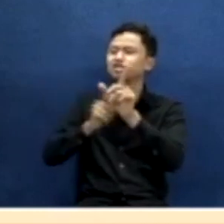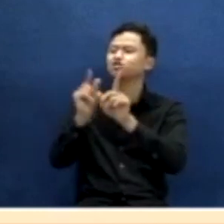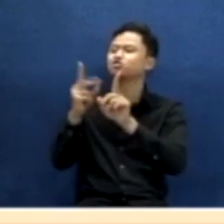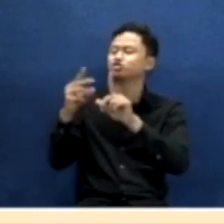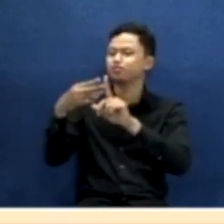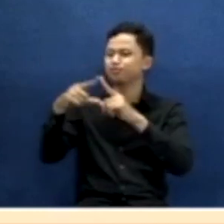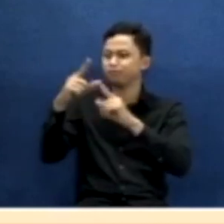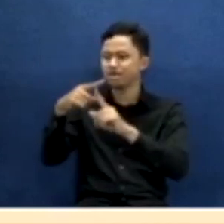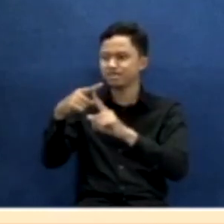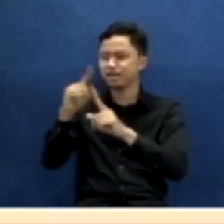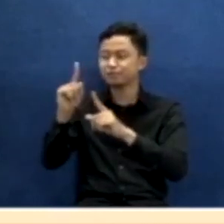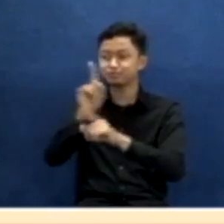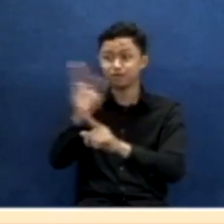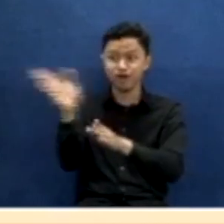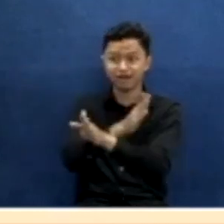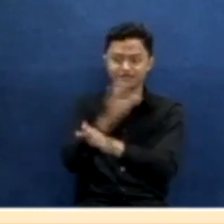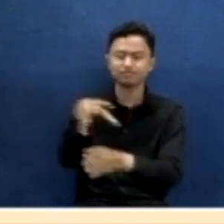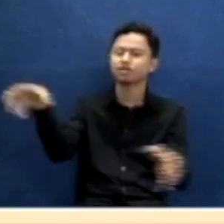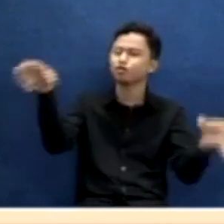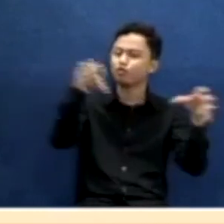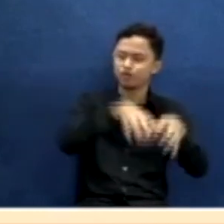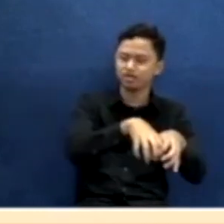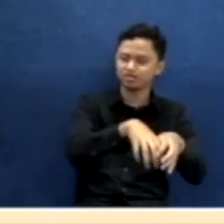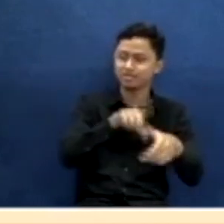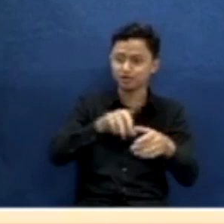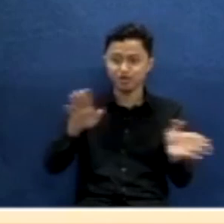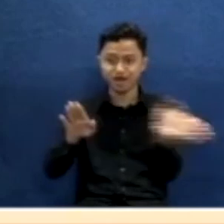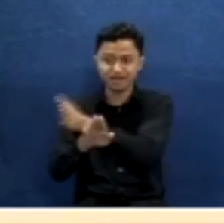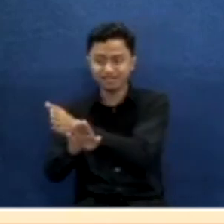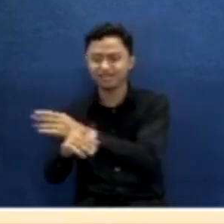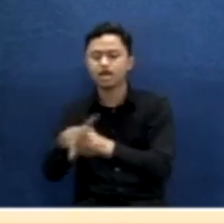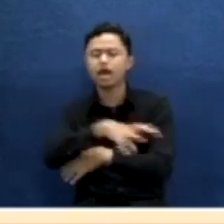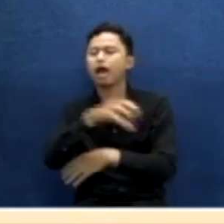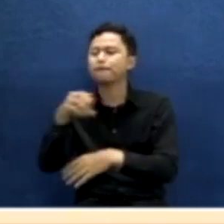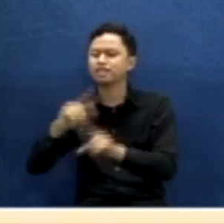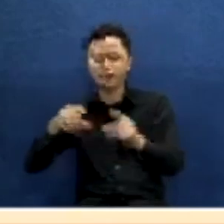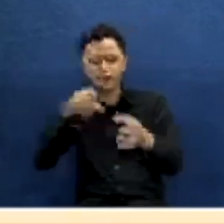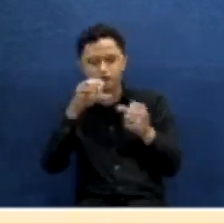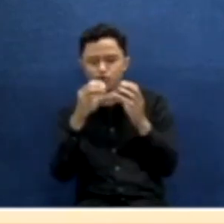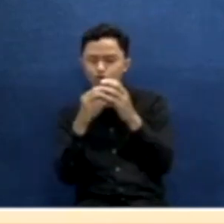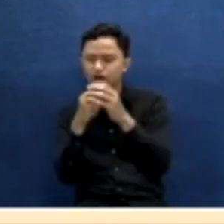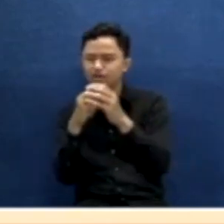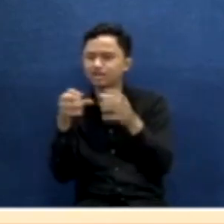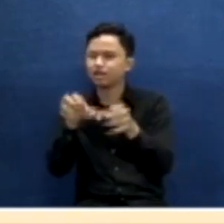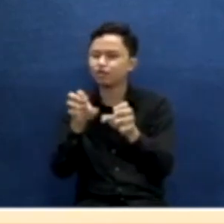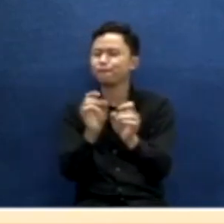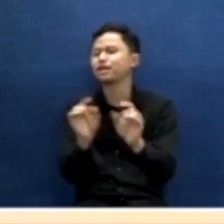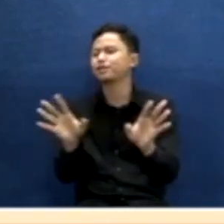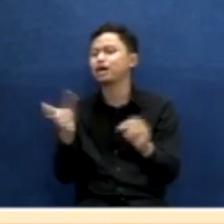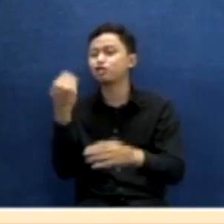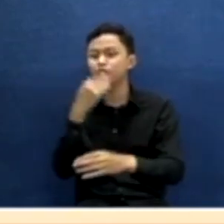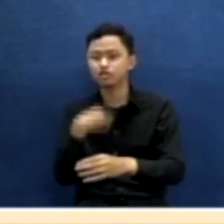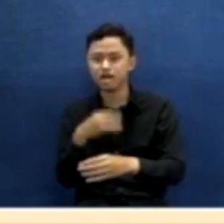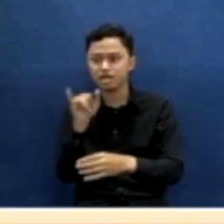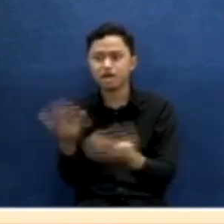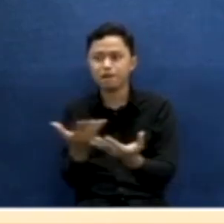kalianbawaseharisebelumnya. Danketikakalianmengambilnyakeesokanharinya, telurituberbedaukurandenganteluryang kalianbawa.